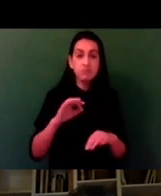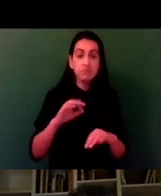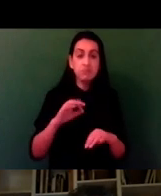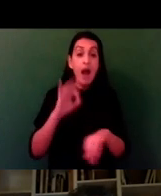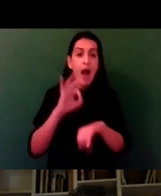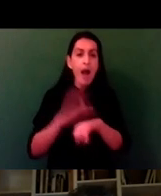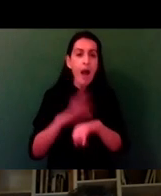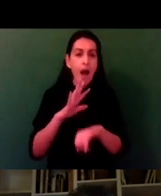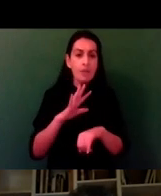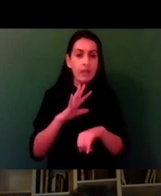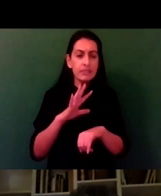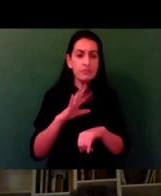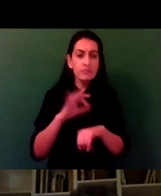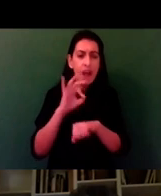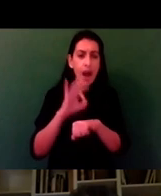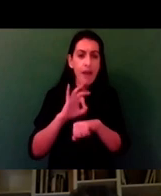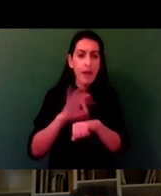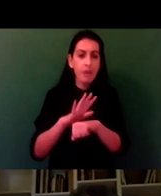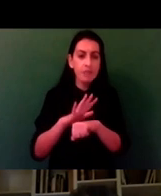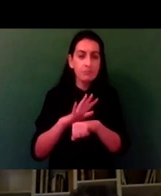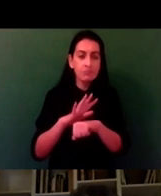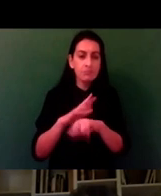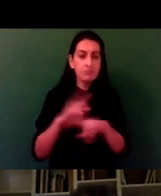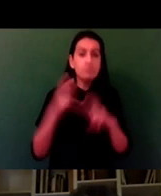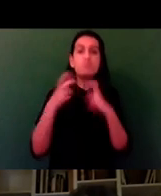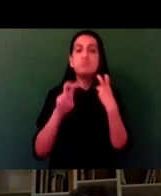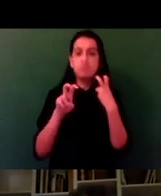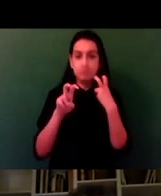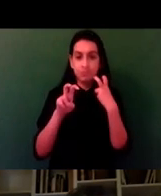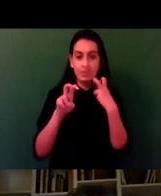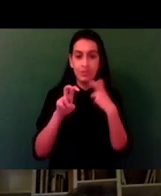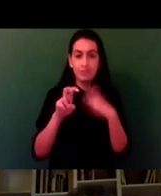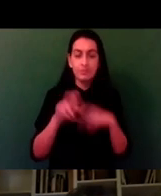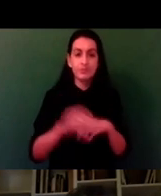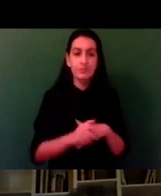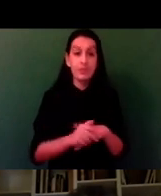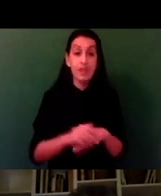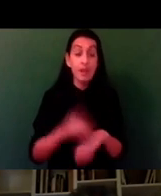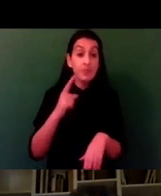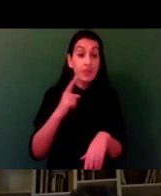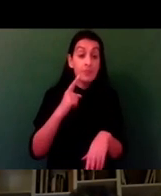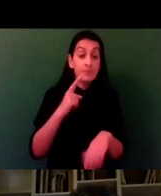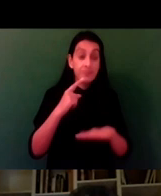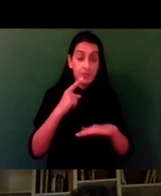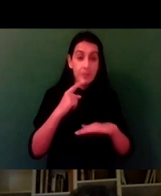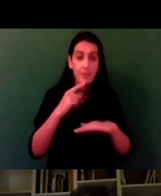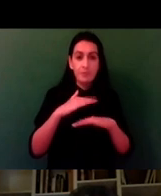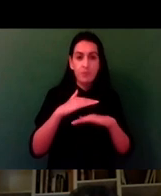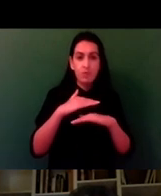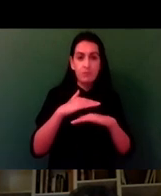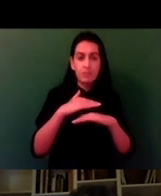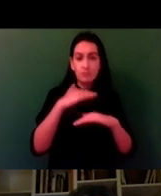doğrusu. Yarışmayı düzenleyen şehitler de öyle. Kendi kamusal niteliklerini kaybediyorlar. Şimdi sipariş üzerine katılım